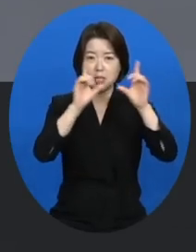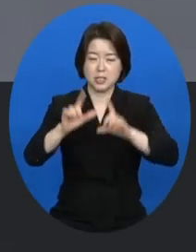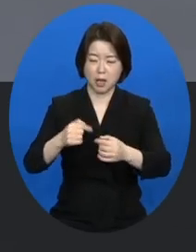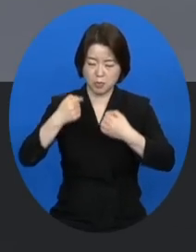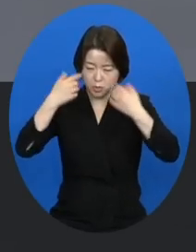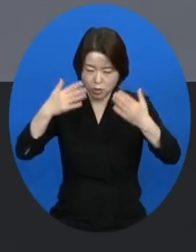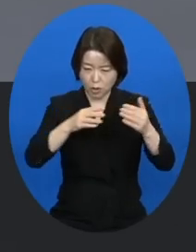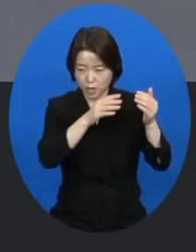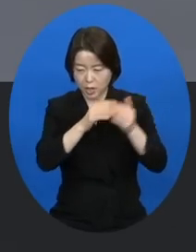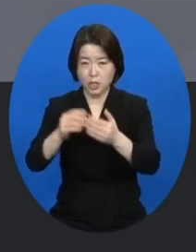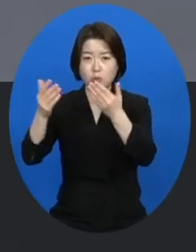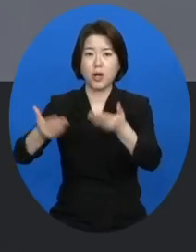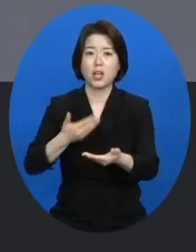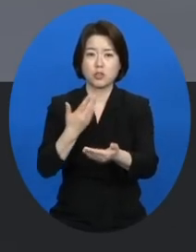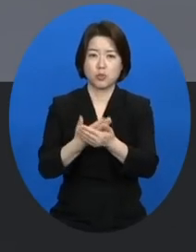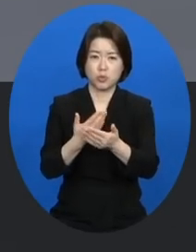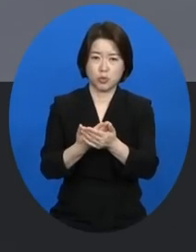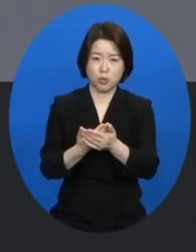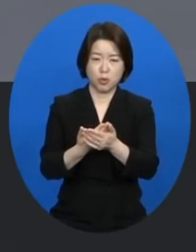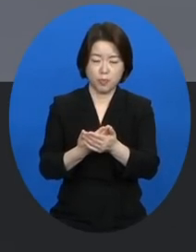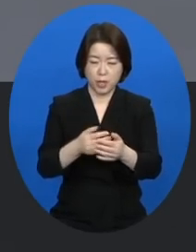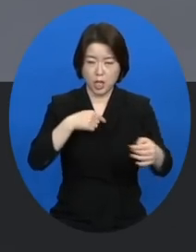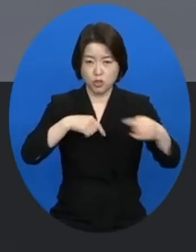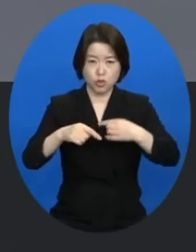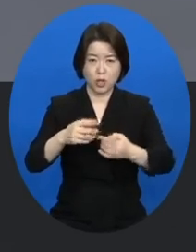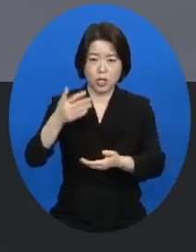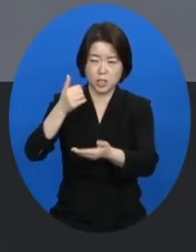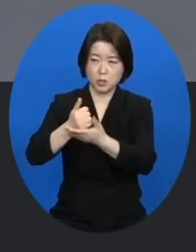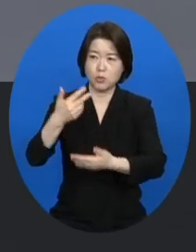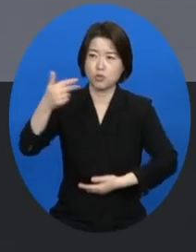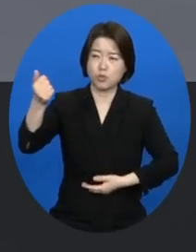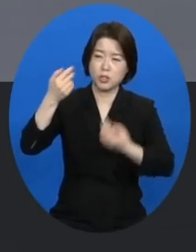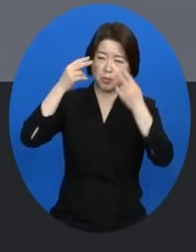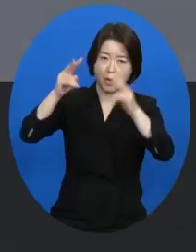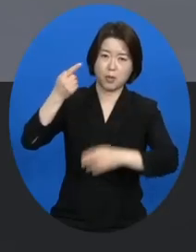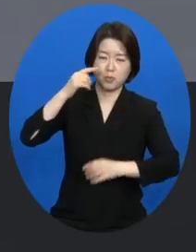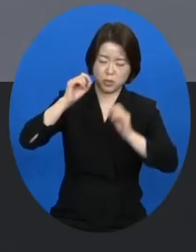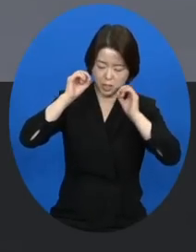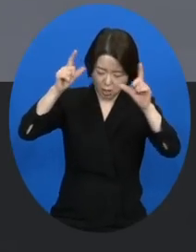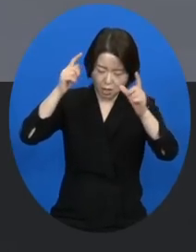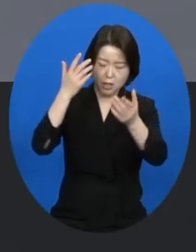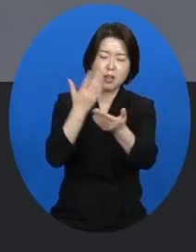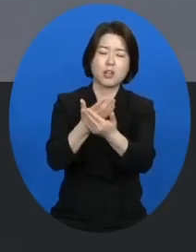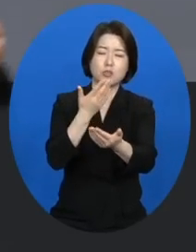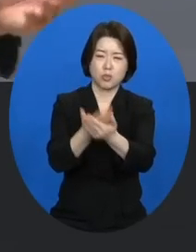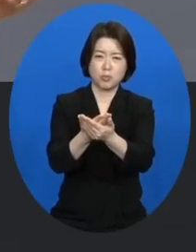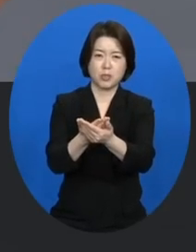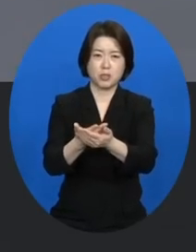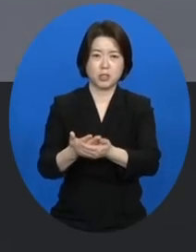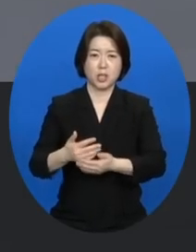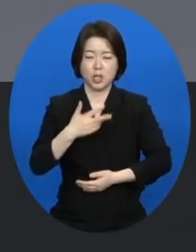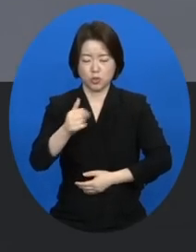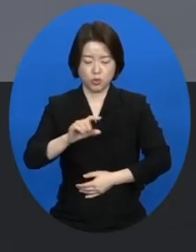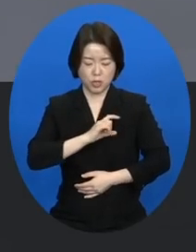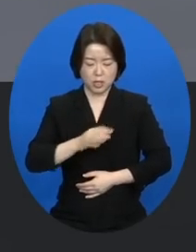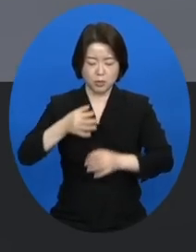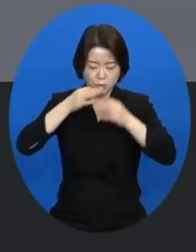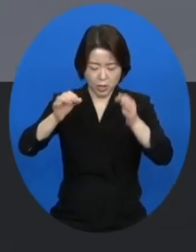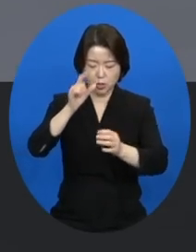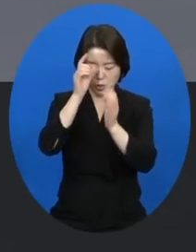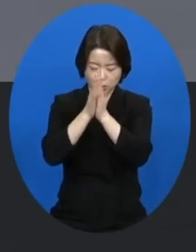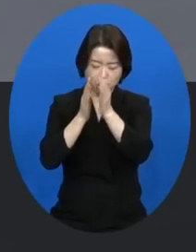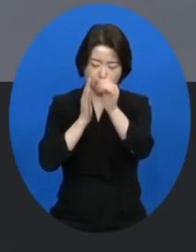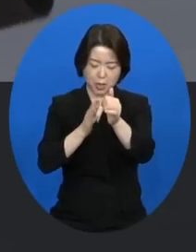정확하게 인도하시고 주관하시는 주를 바라는 눈이 활짝 열리게 하여 주시옵소서. 우리 주의 마음에 지각